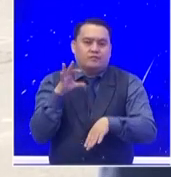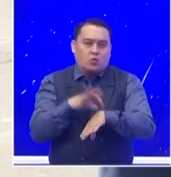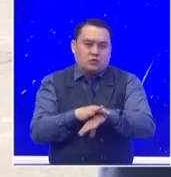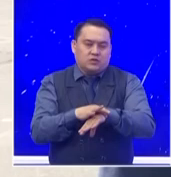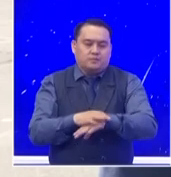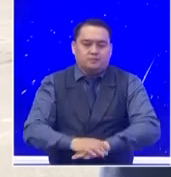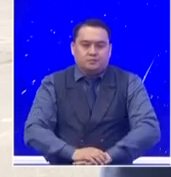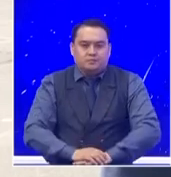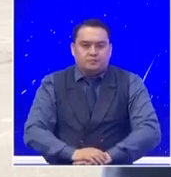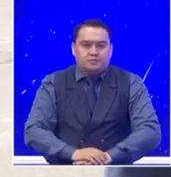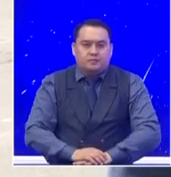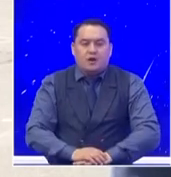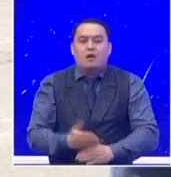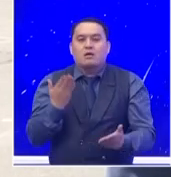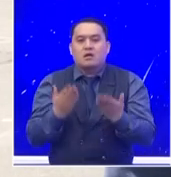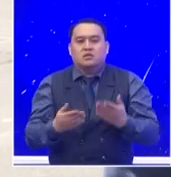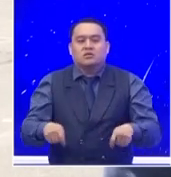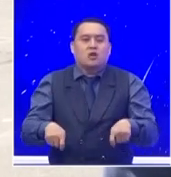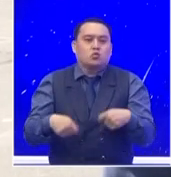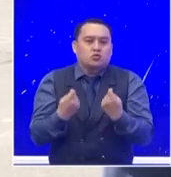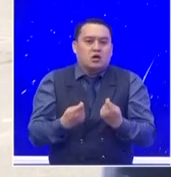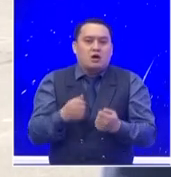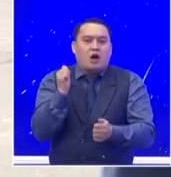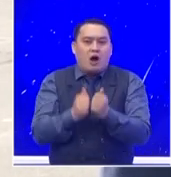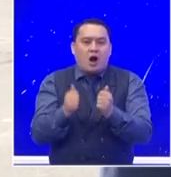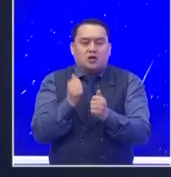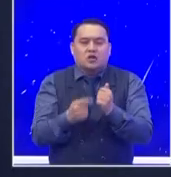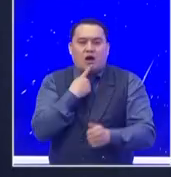коррупционным правонарушениям. То есть достучаться до каждого